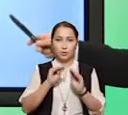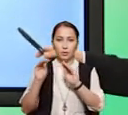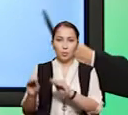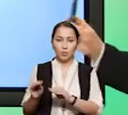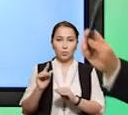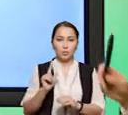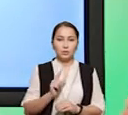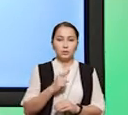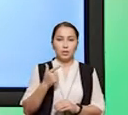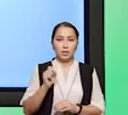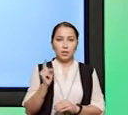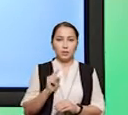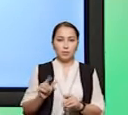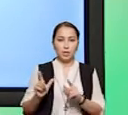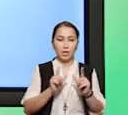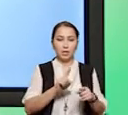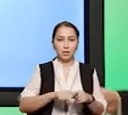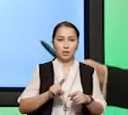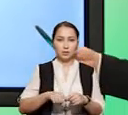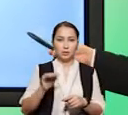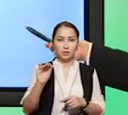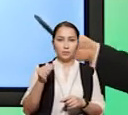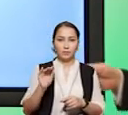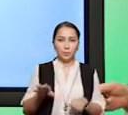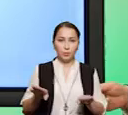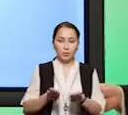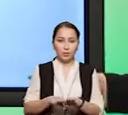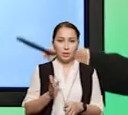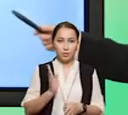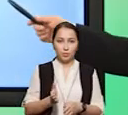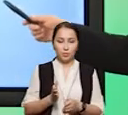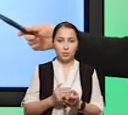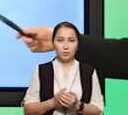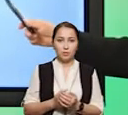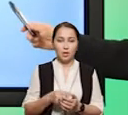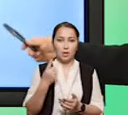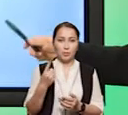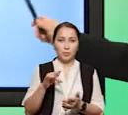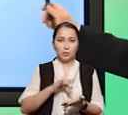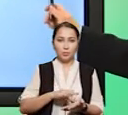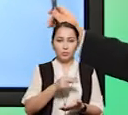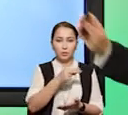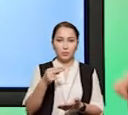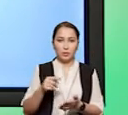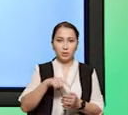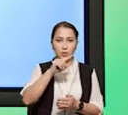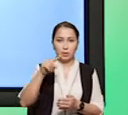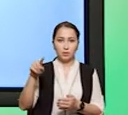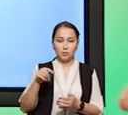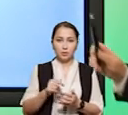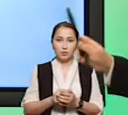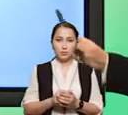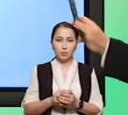gaz molekulalarining harakat tezligi formulasi quyidagi ko'rinishga keladi. Ya'ni V o'rtacha teng bo'ladi ildiz